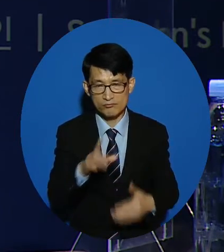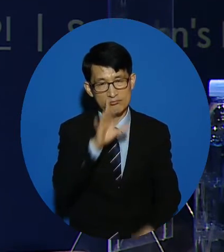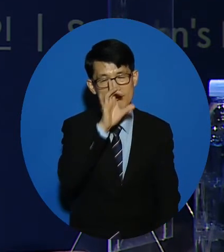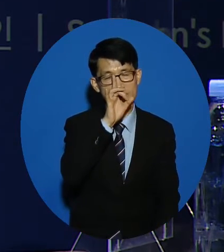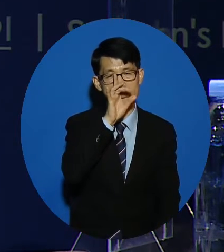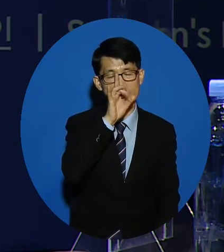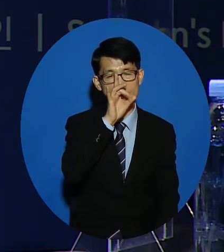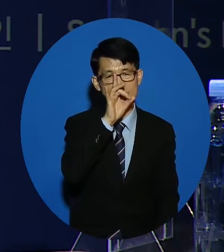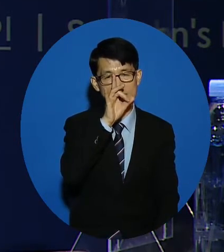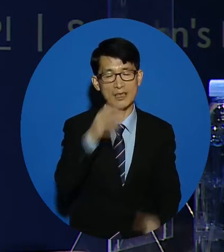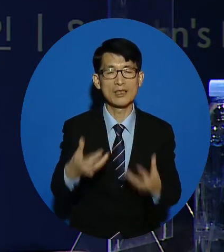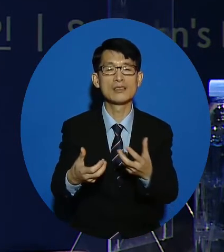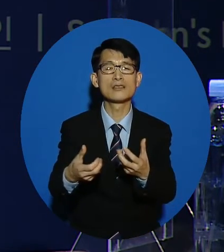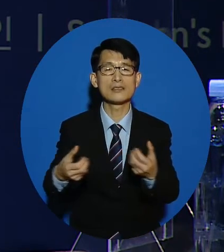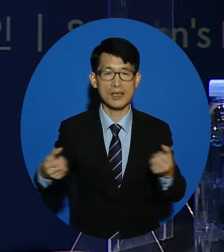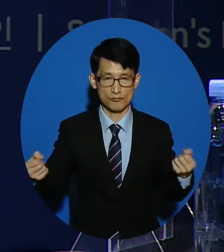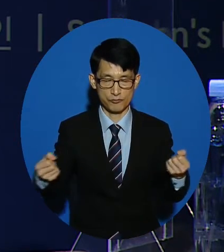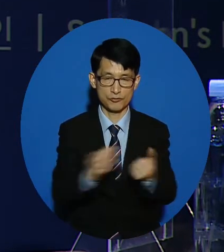아실 겁니다.